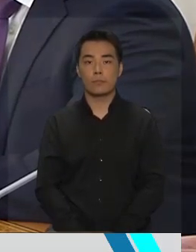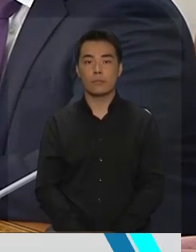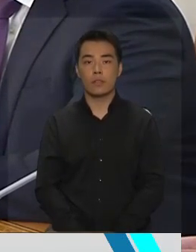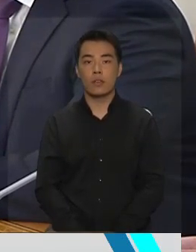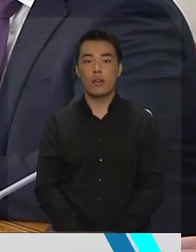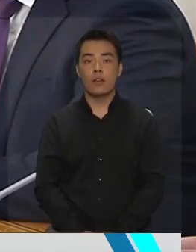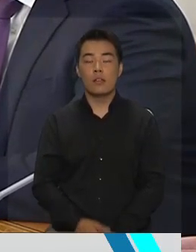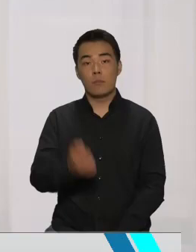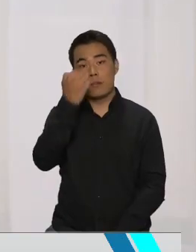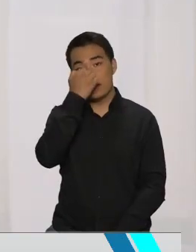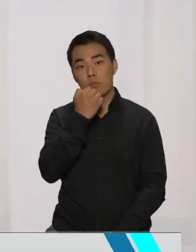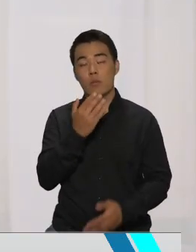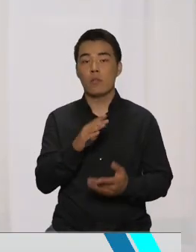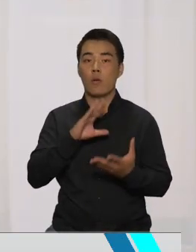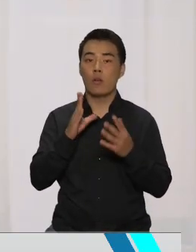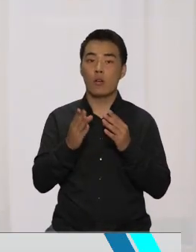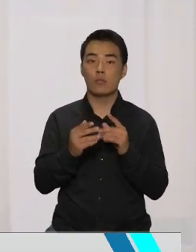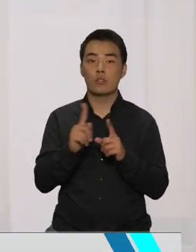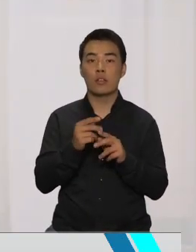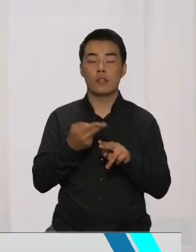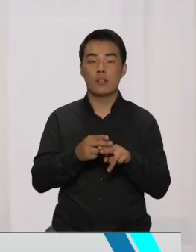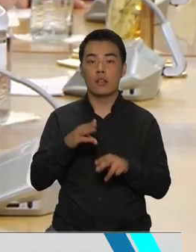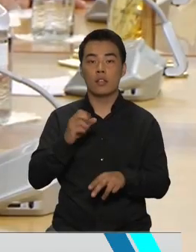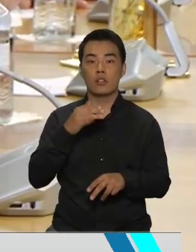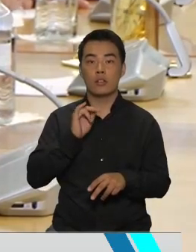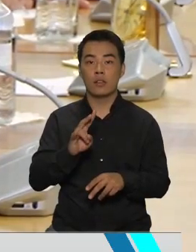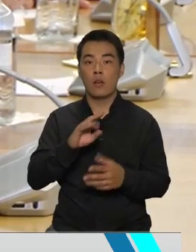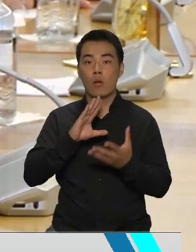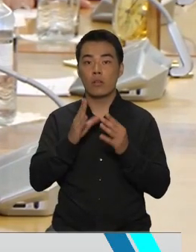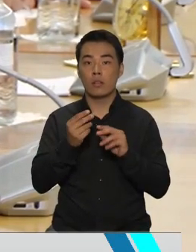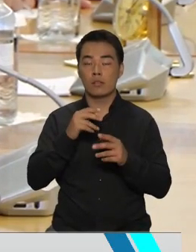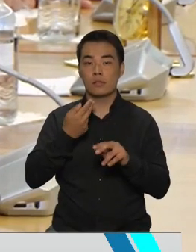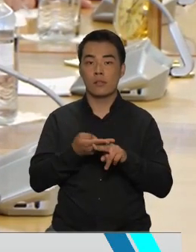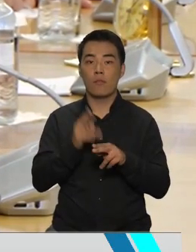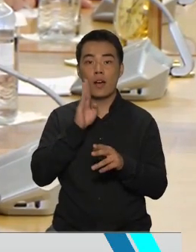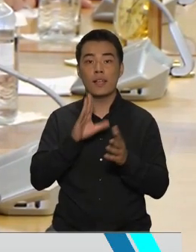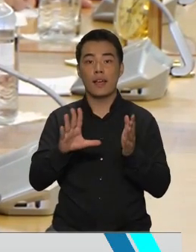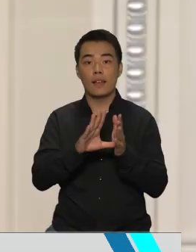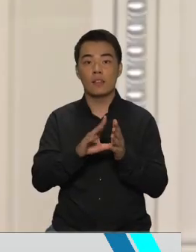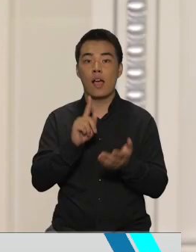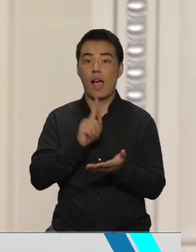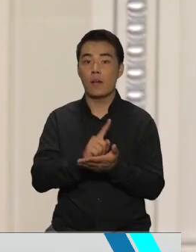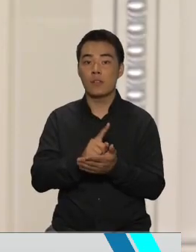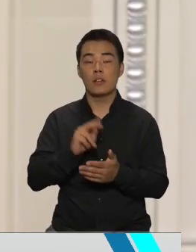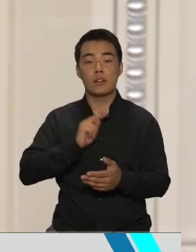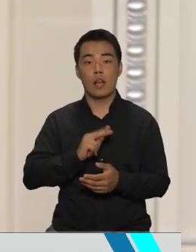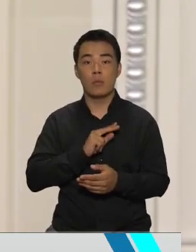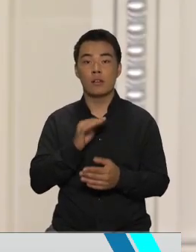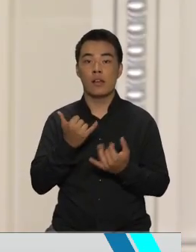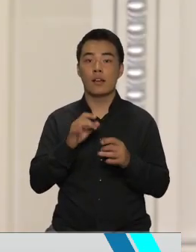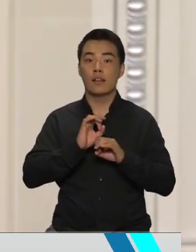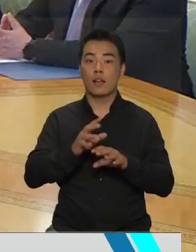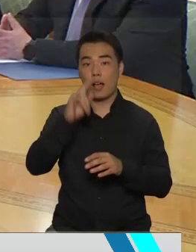Мы благодарны вам и в целом тәжікской стороне. Су және энергетика салаларындағы міндеттемелерді орындауға, атап